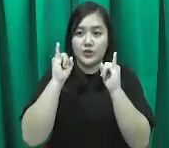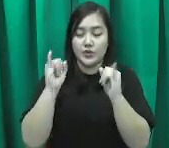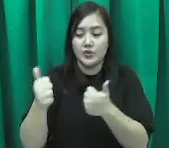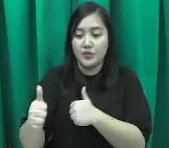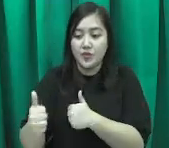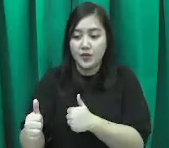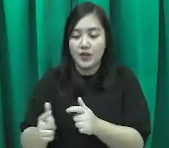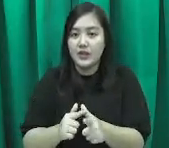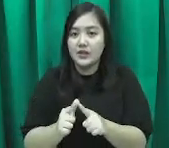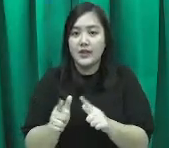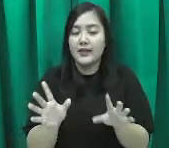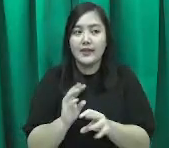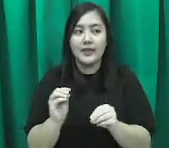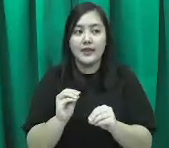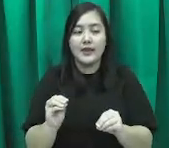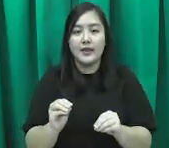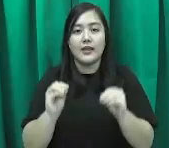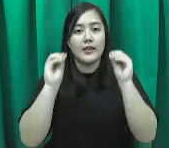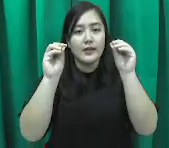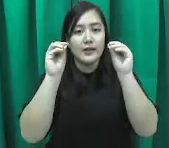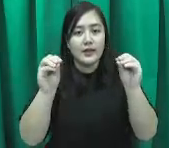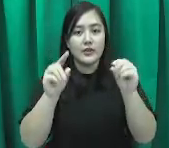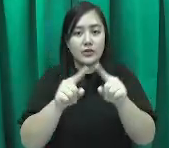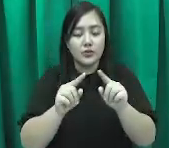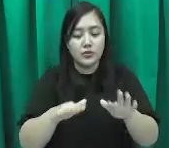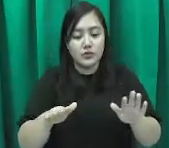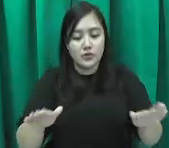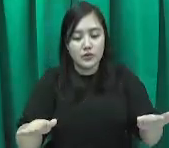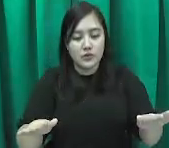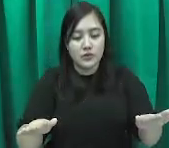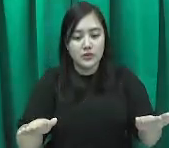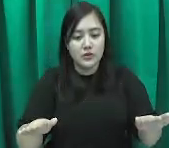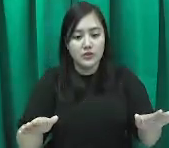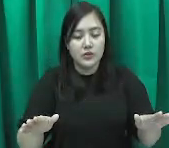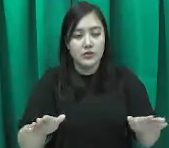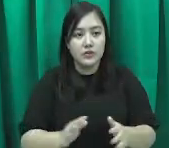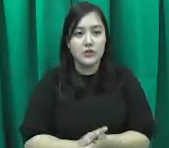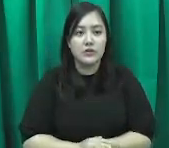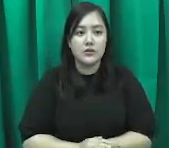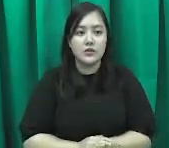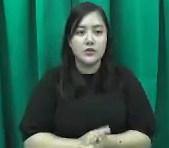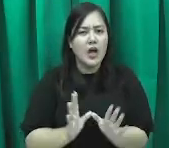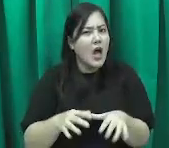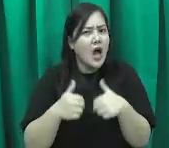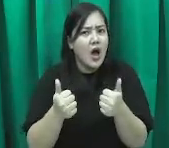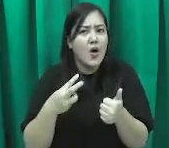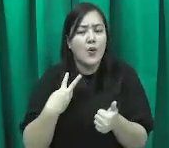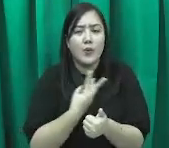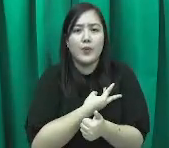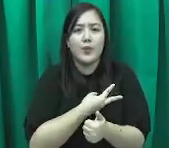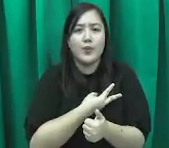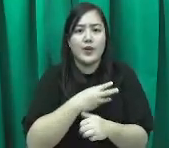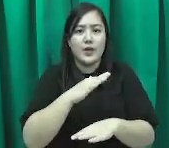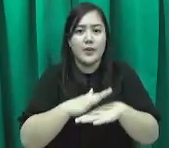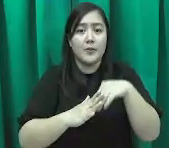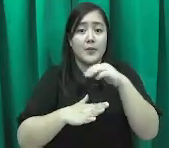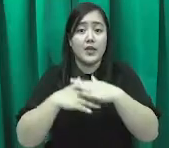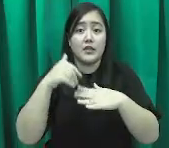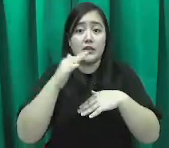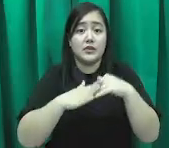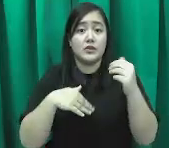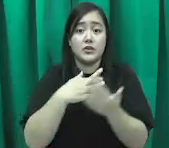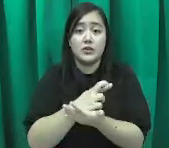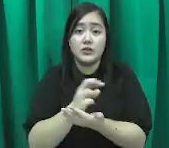yung relationship at yung marriage natin? Katulad ng sinabi ni Sir Lamcel kanina, first yung relationship talaga ng husband